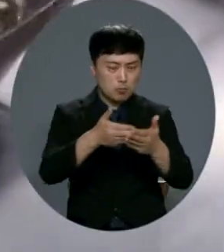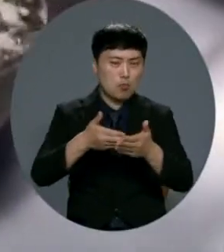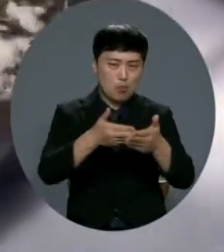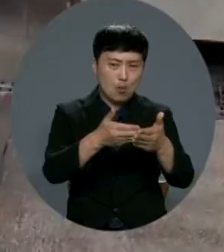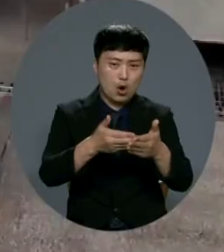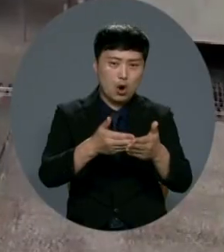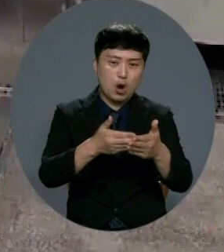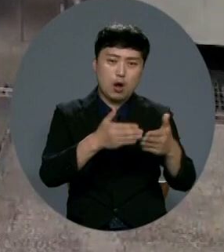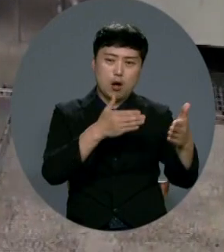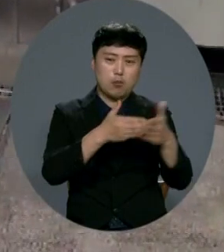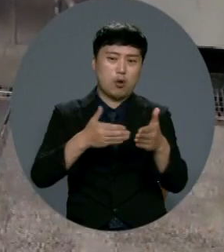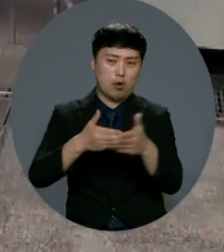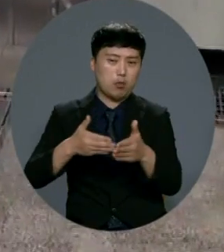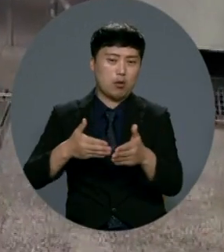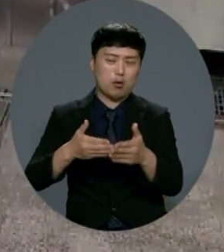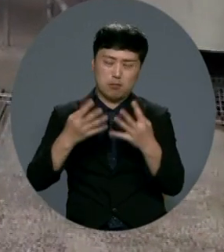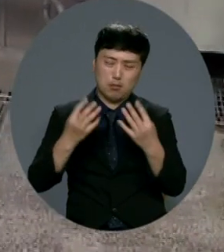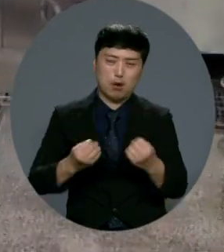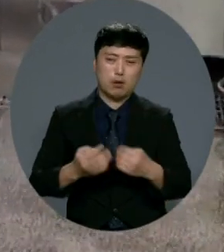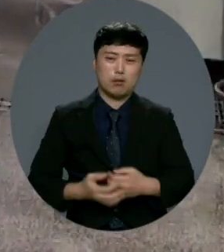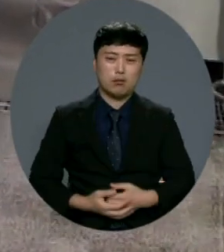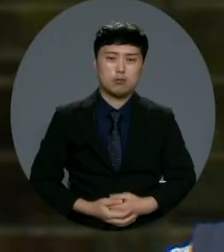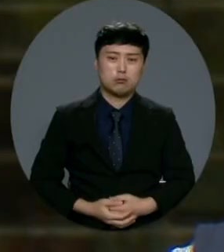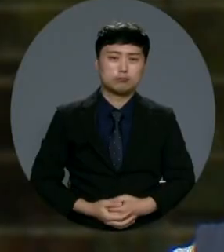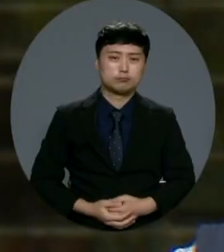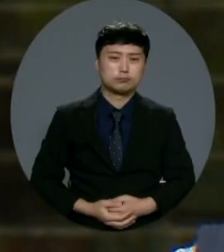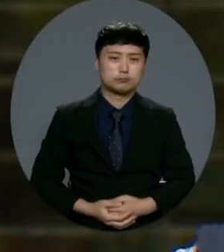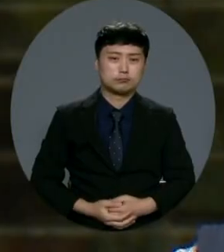개선의 여지는 보이지 않습니다